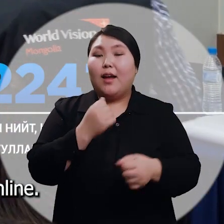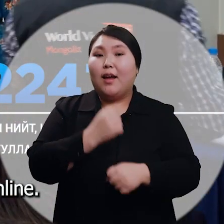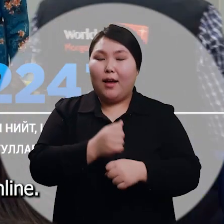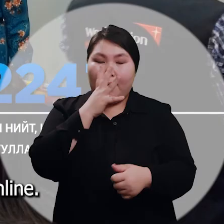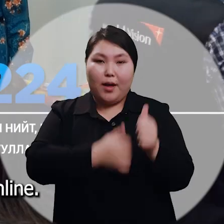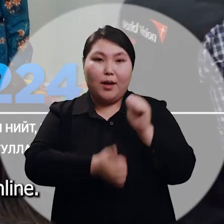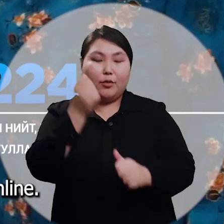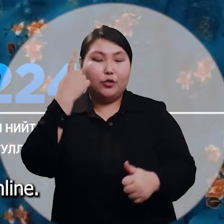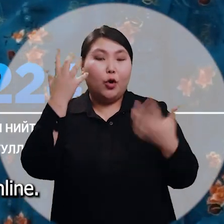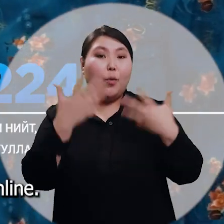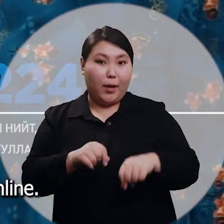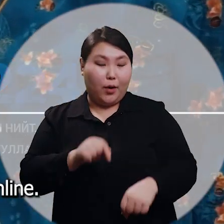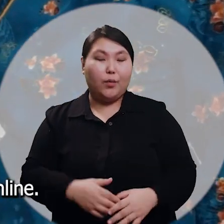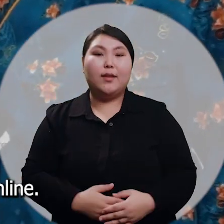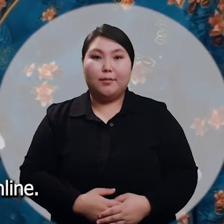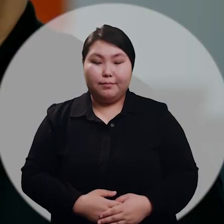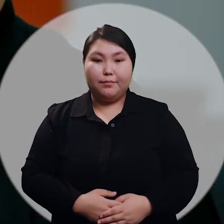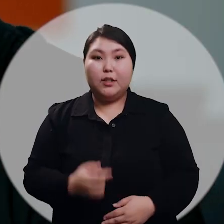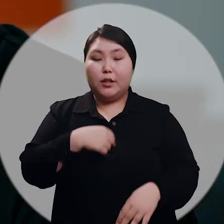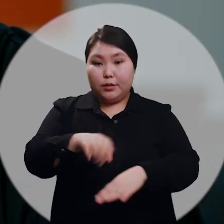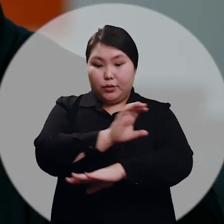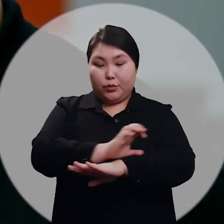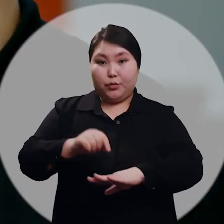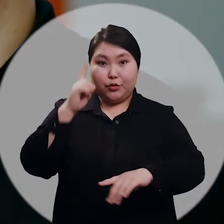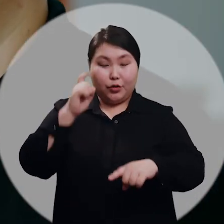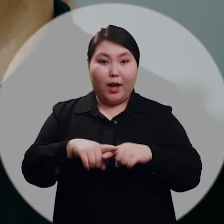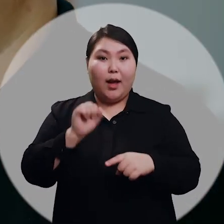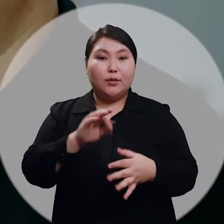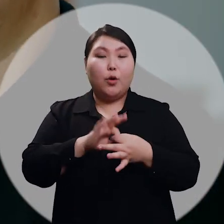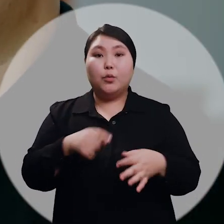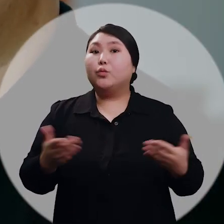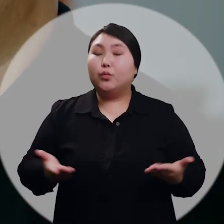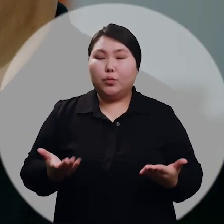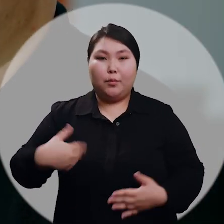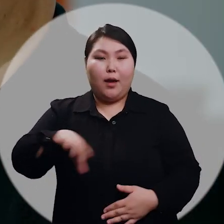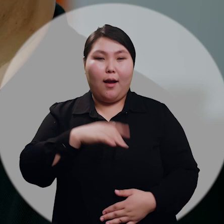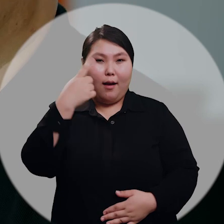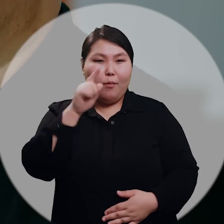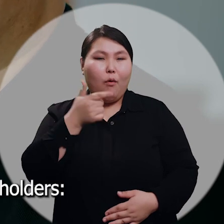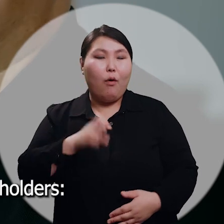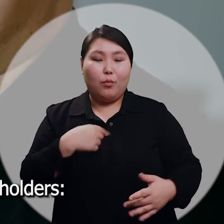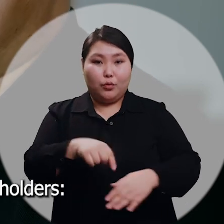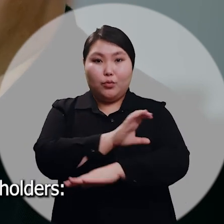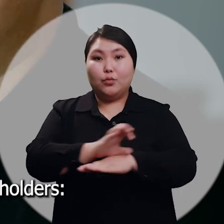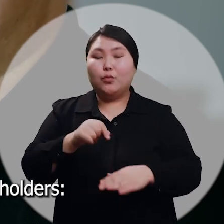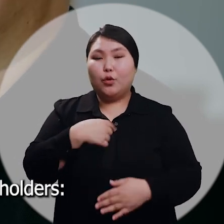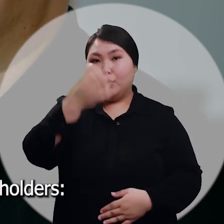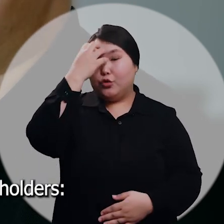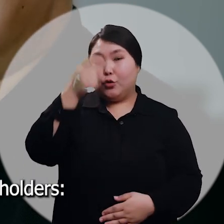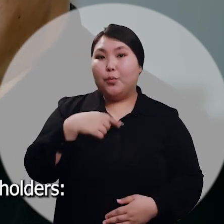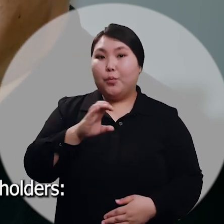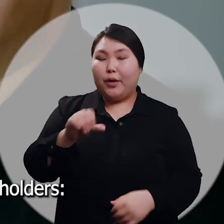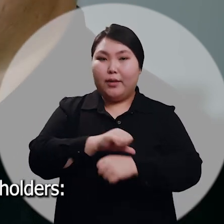аджилыг амжалттай цэгхоун байгүлсэла. Саргүлтэйн саргүлэг ачуалбүглэн үйсэн байглээр бэдэр хамгэн гол нэн саргүлэн төрүйн